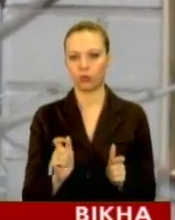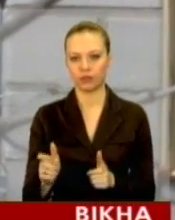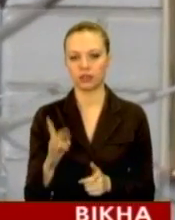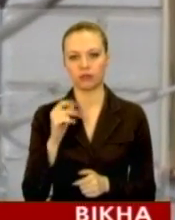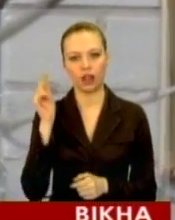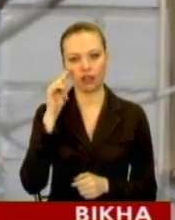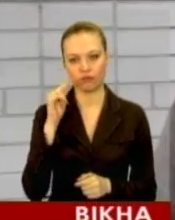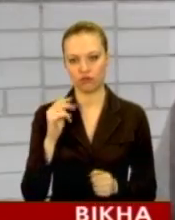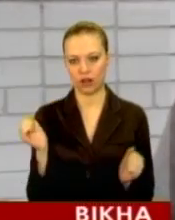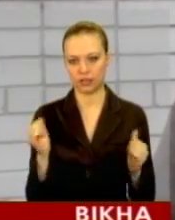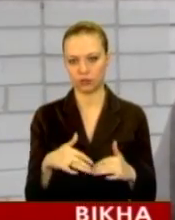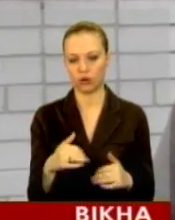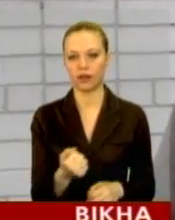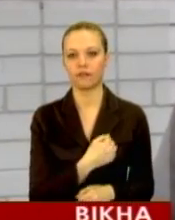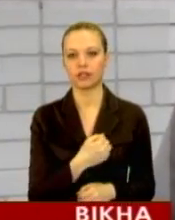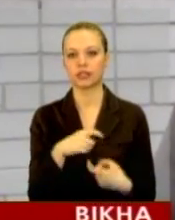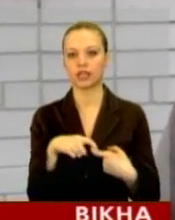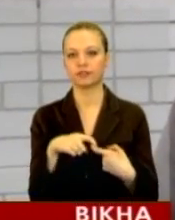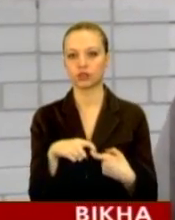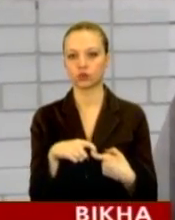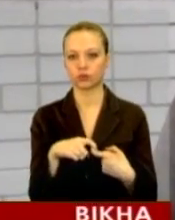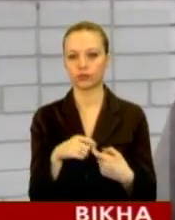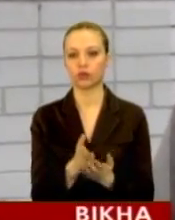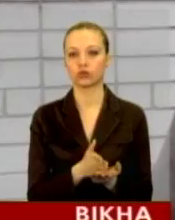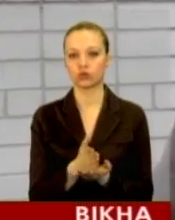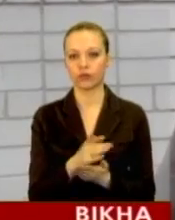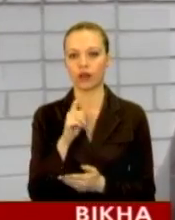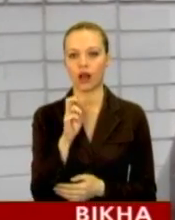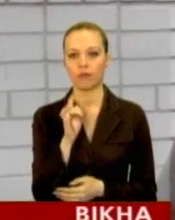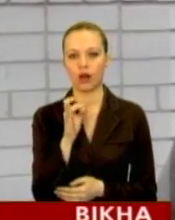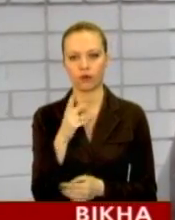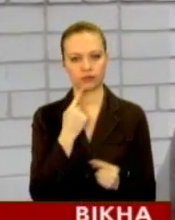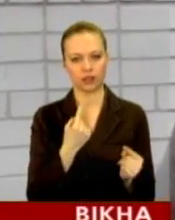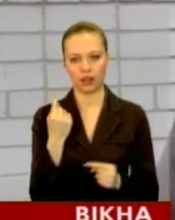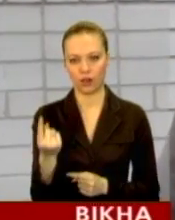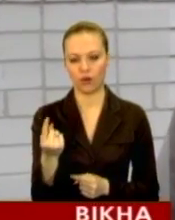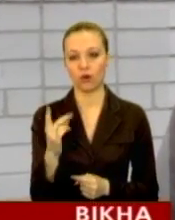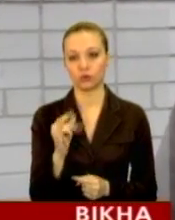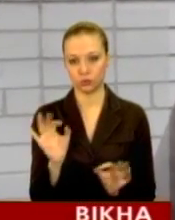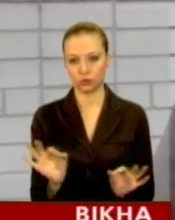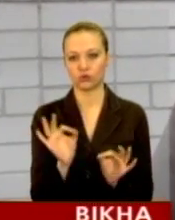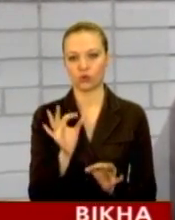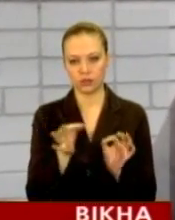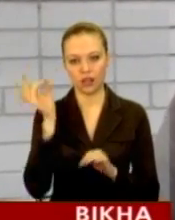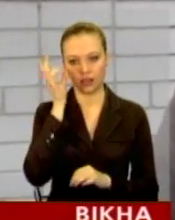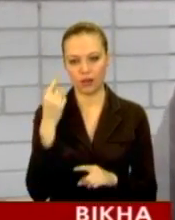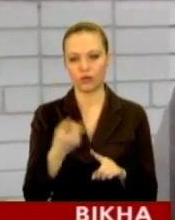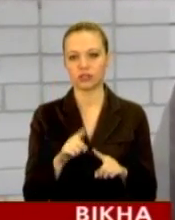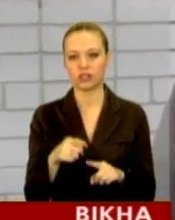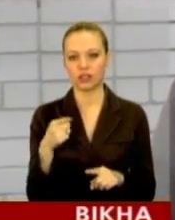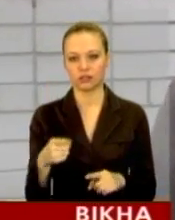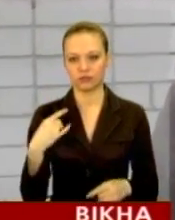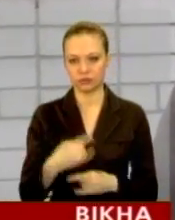на навчальні збори. Війська зв'язку. Служив в Хабаровську, далеко. Ну, нічого, згадаємо. Це бачите, у цій